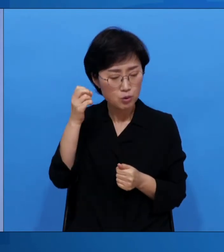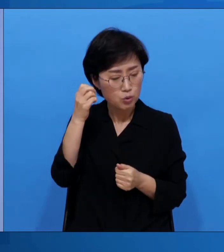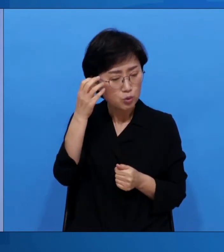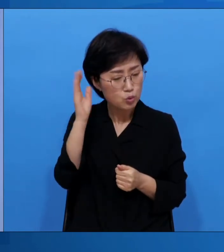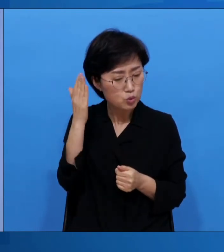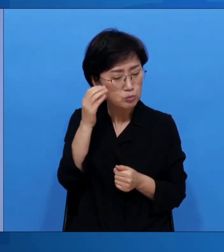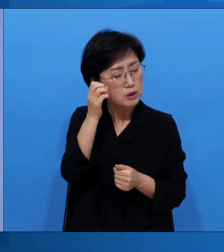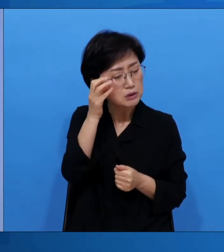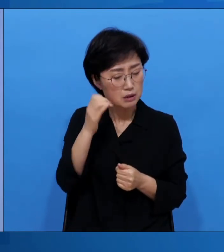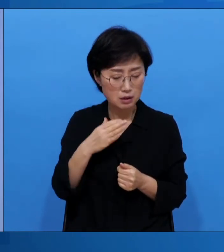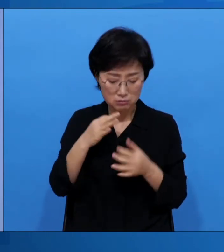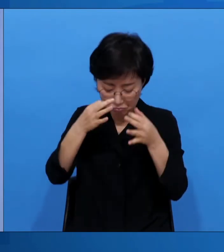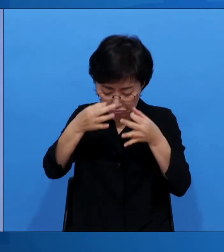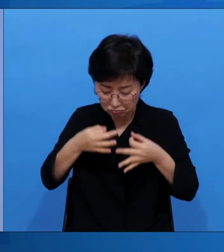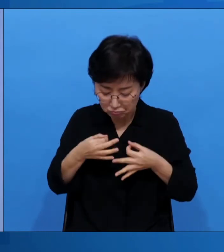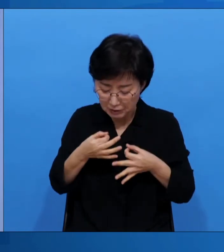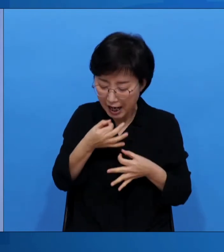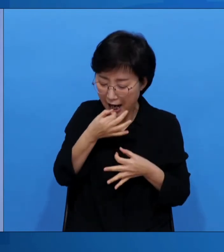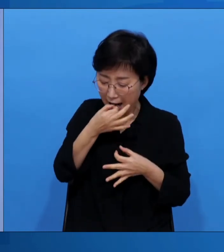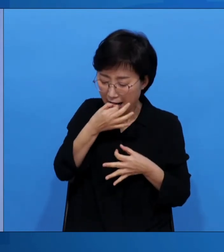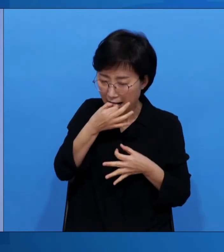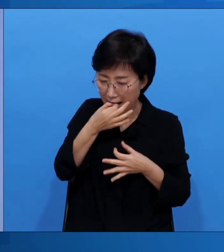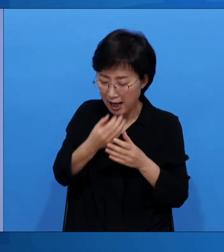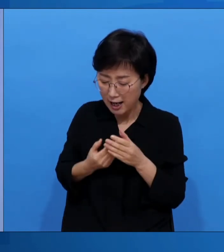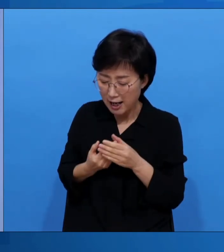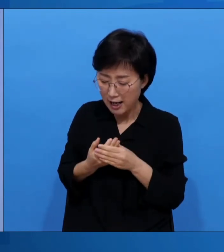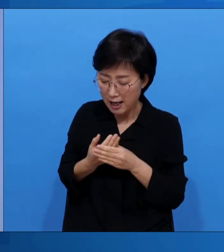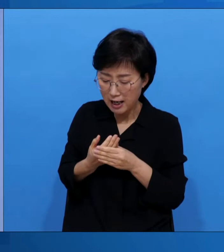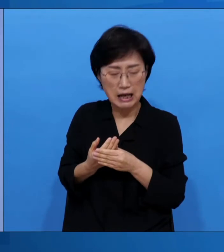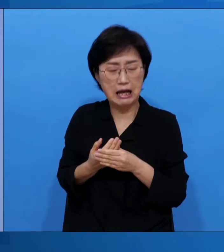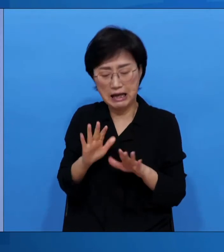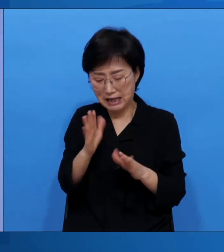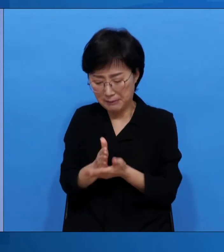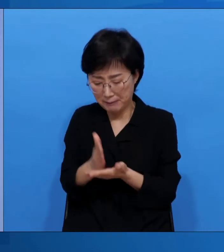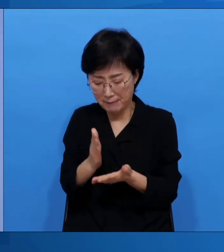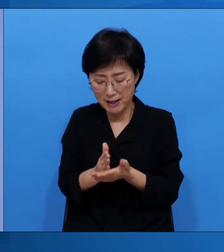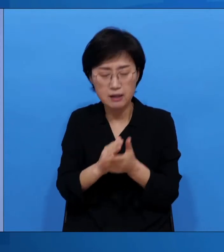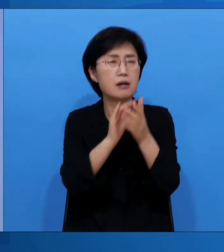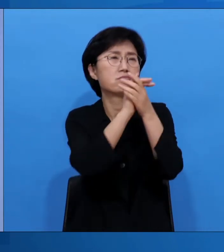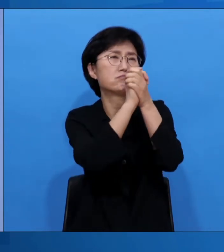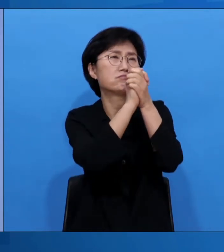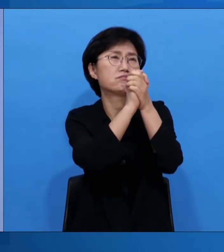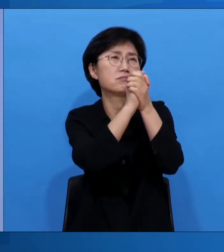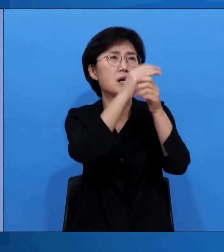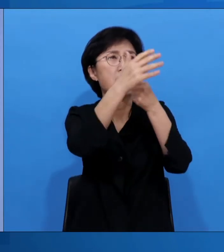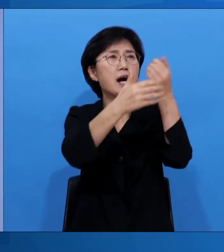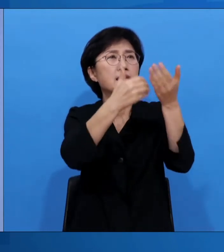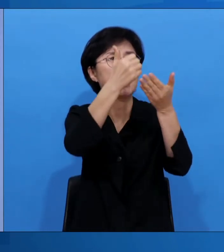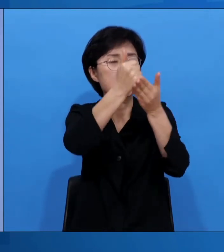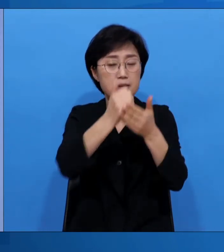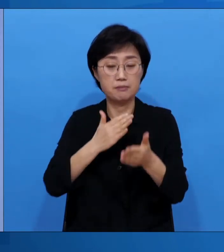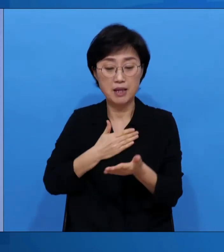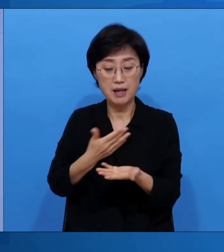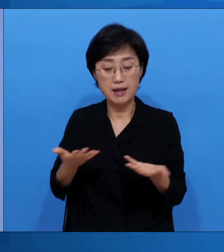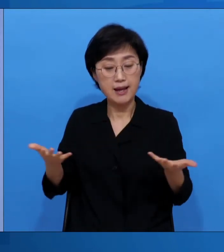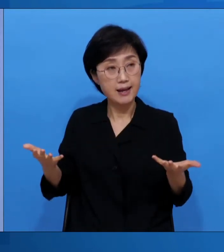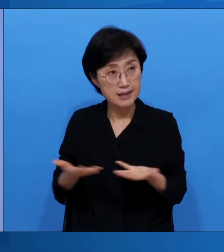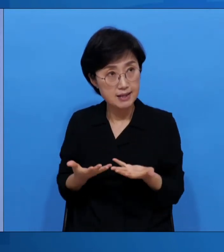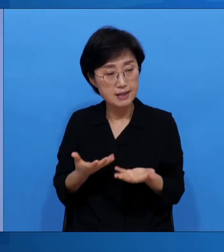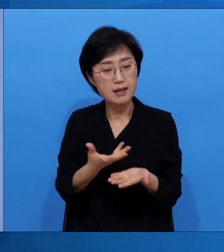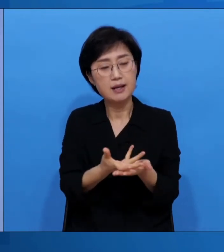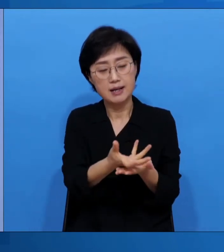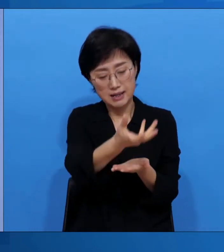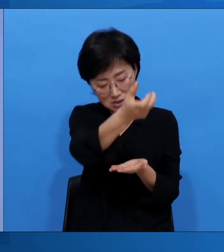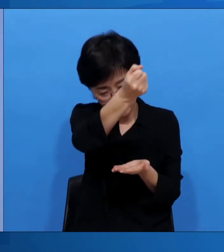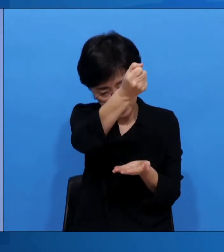think, God, I have too much greed inside of me. 그 기도했대요. That's what she prayed for. 하나님은 내 사업을 가져가시든지 축복하시든지